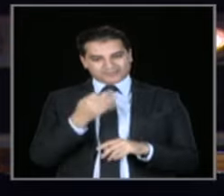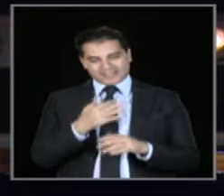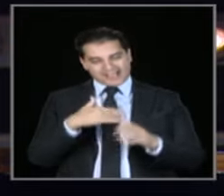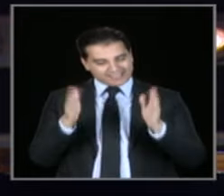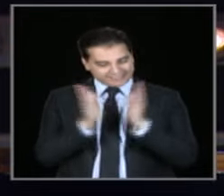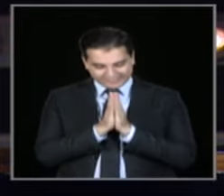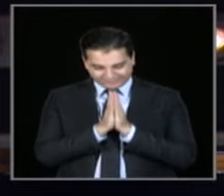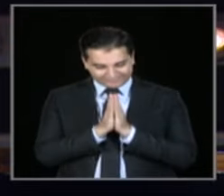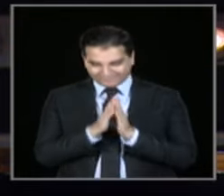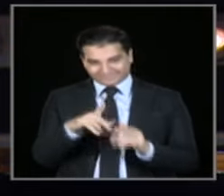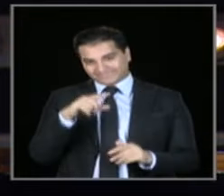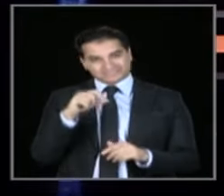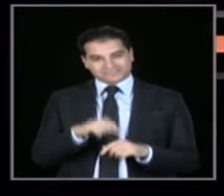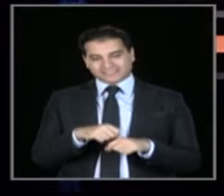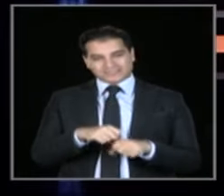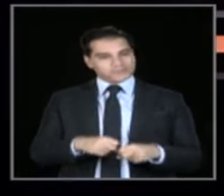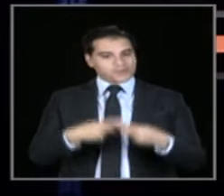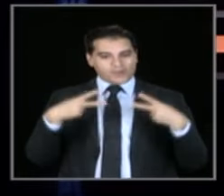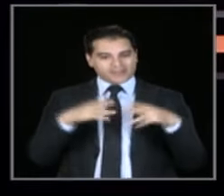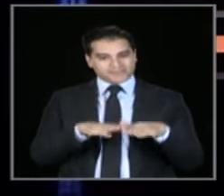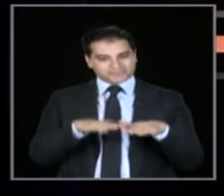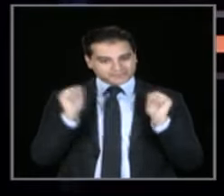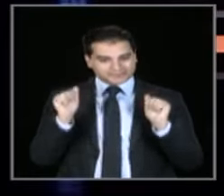للأسف الشديد ودعت البطولة،